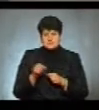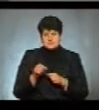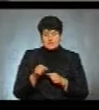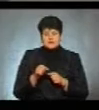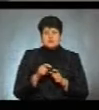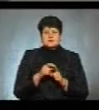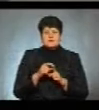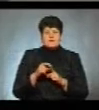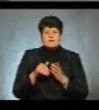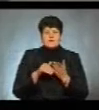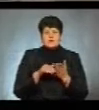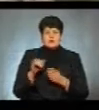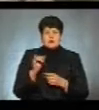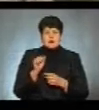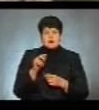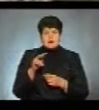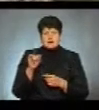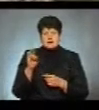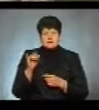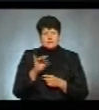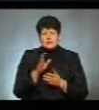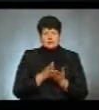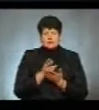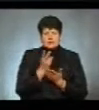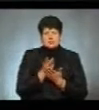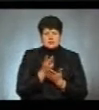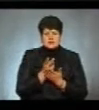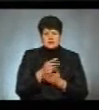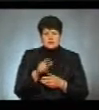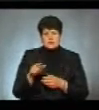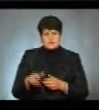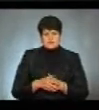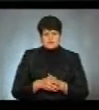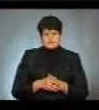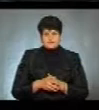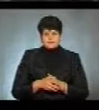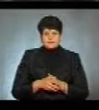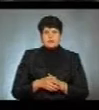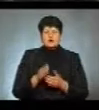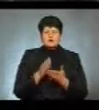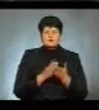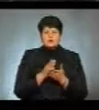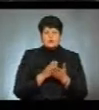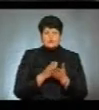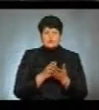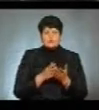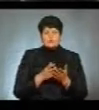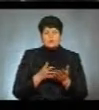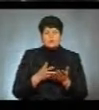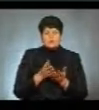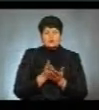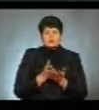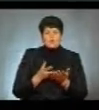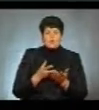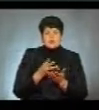волонтера Карітасу Аліни Муц, таксі не обслуговує лежачих людей, адже не обладнане для цього. Пальне та обслуговування автомобіля оплачує Тернопільська міська